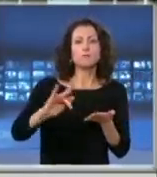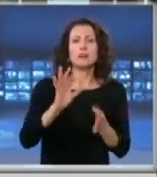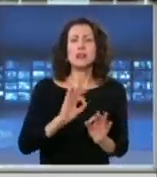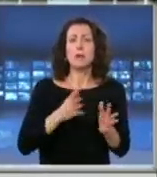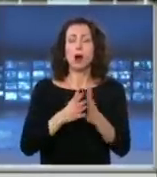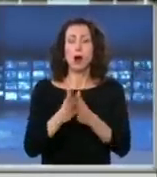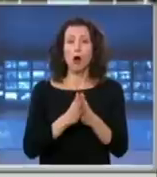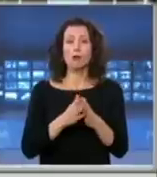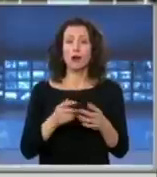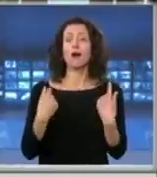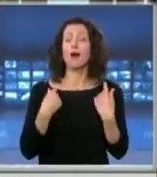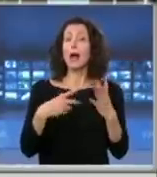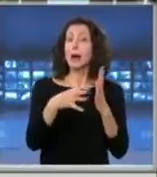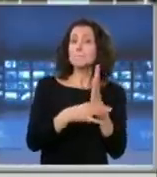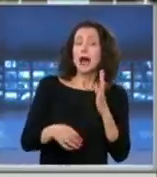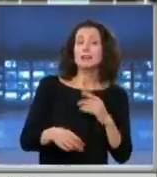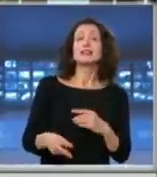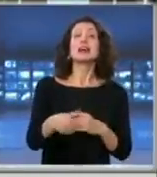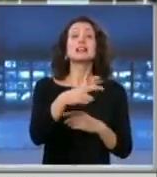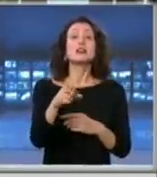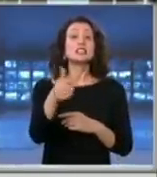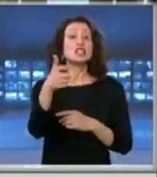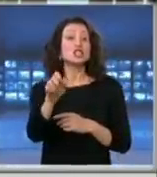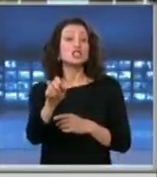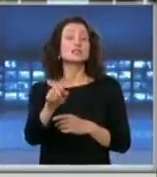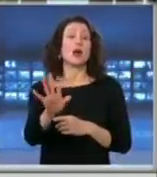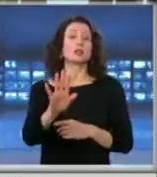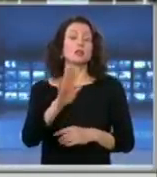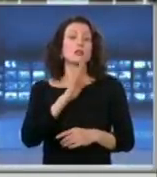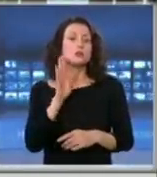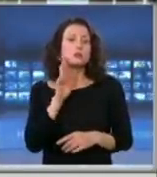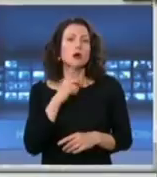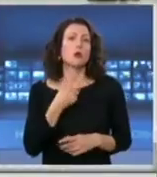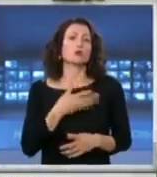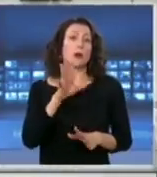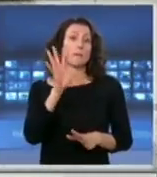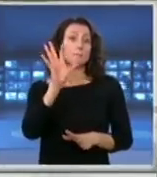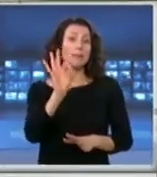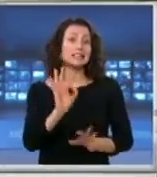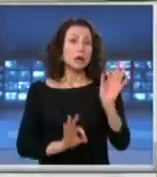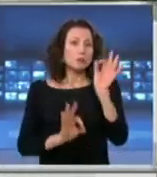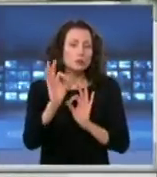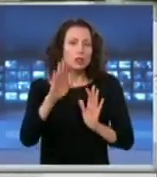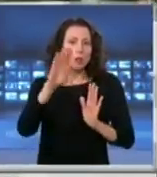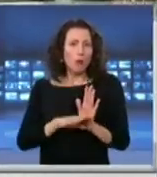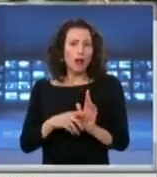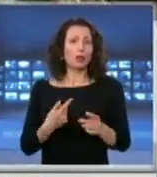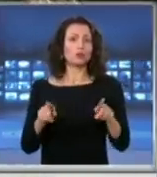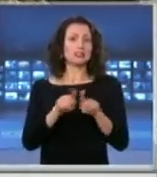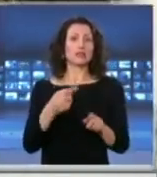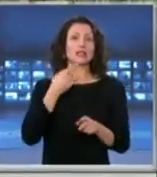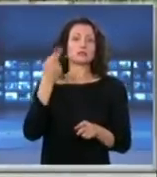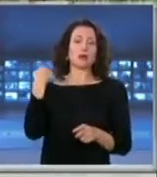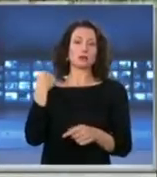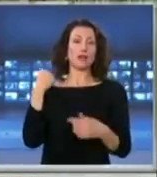е 269 000 души, което е с 50% по-малко спрямо миналата година. Безпрецедентно намаление. Аз съм от 20